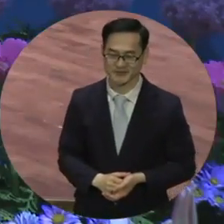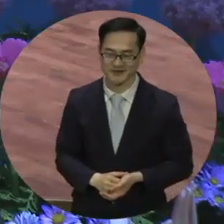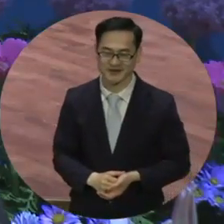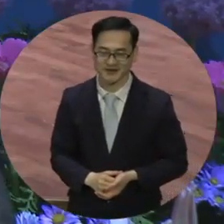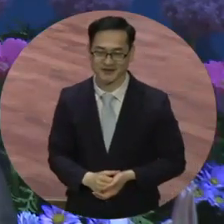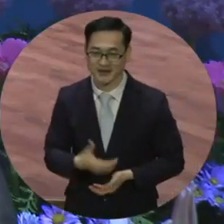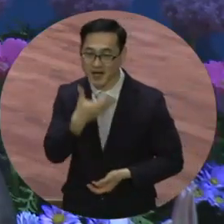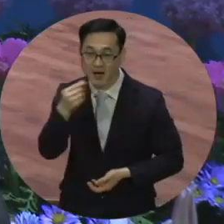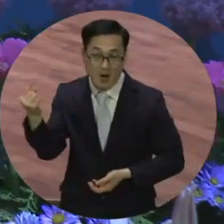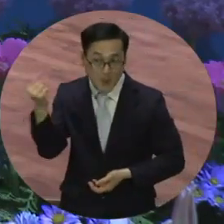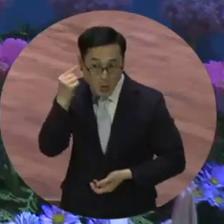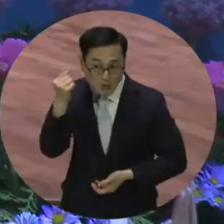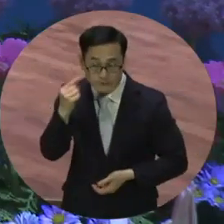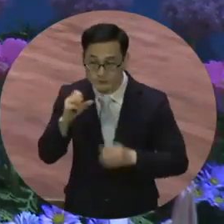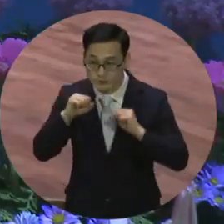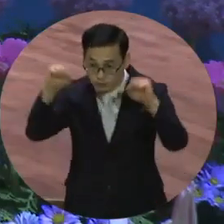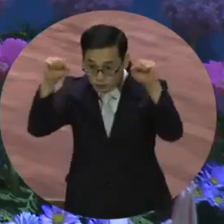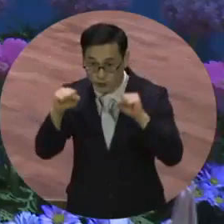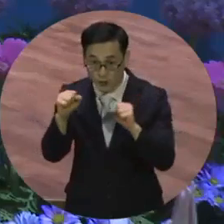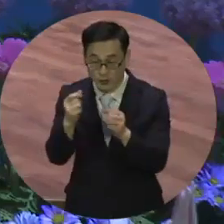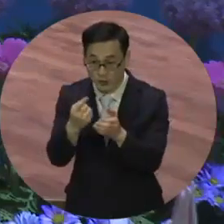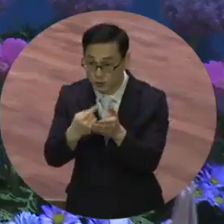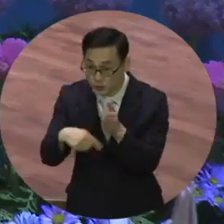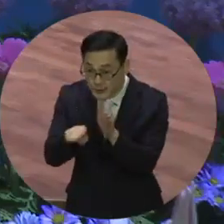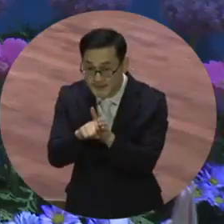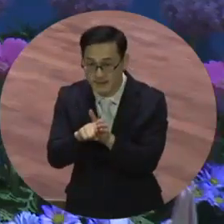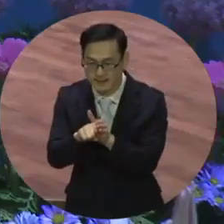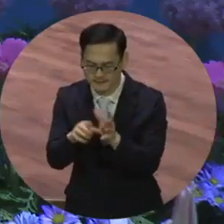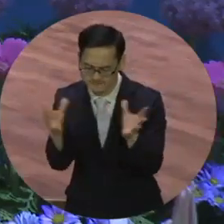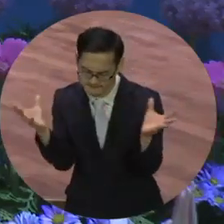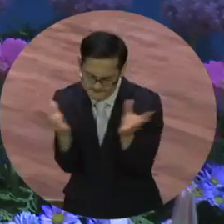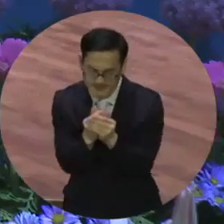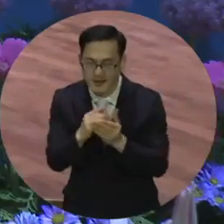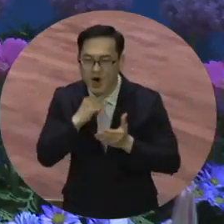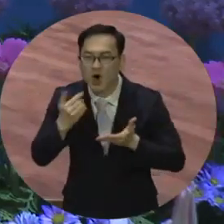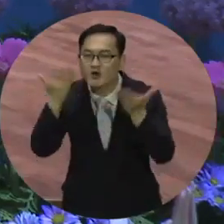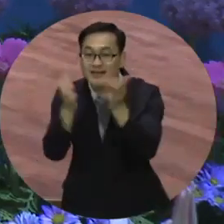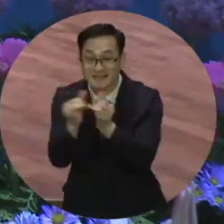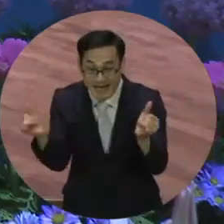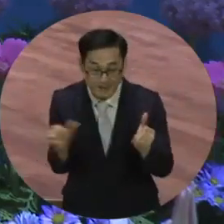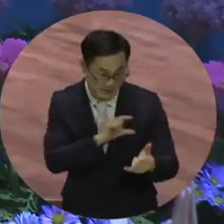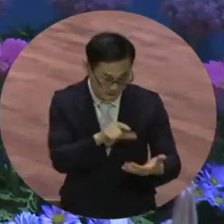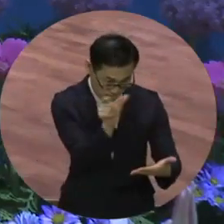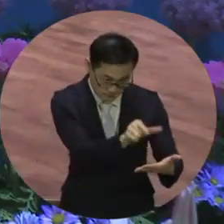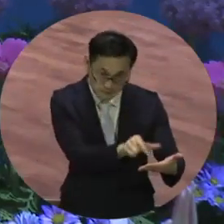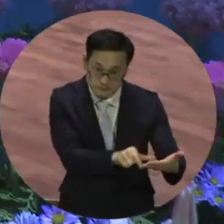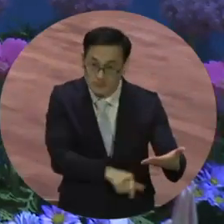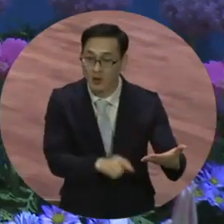복음 운동을 위해서 절대 헌신한 명단이 쫙 기록되어